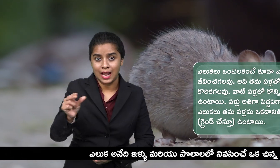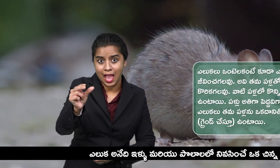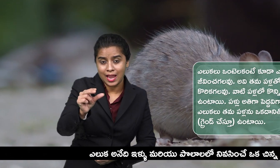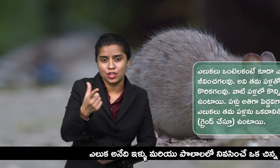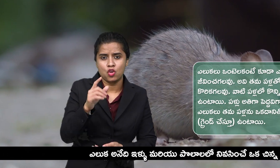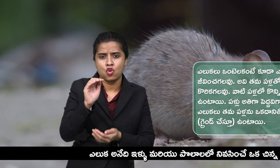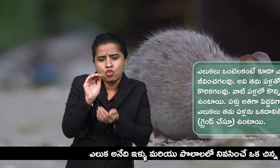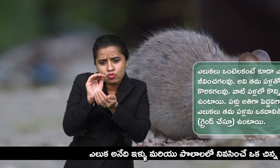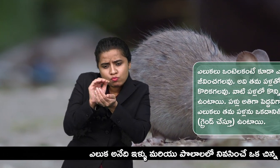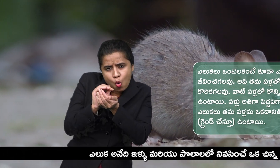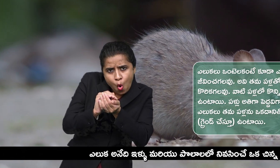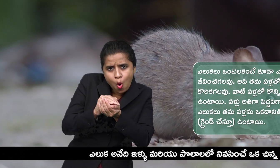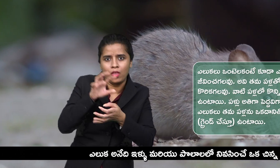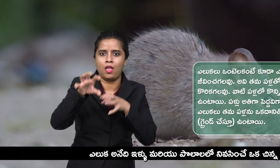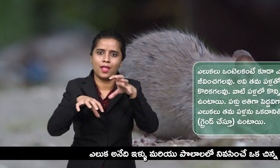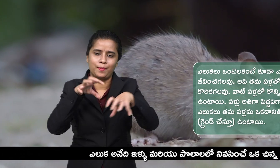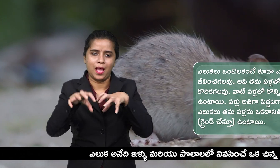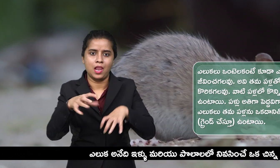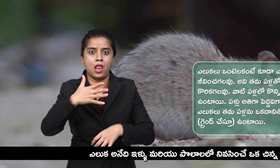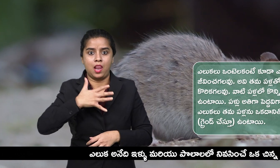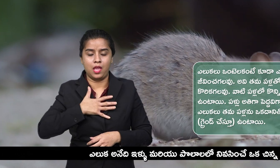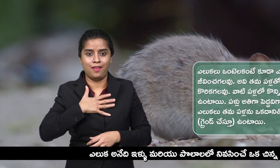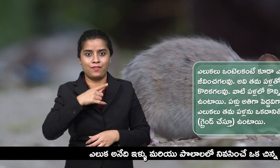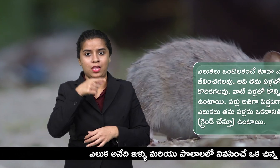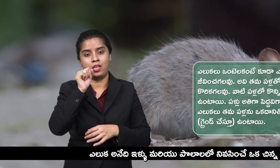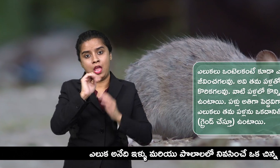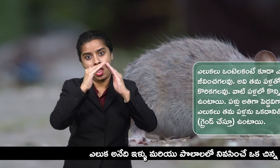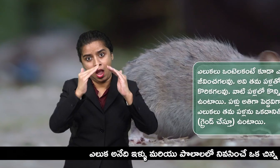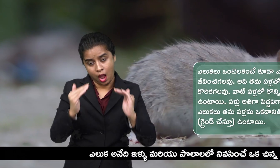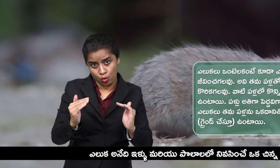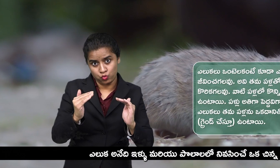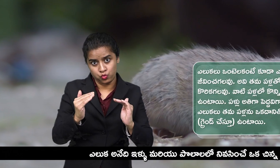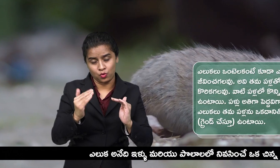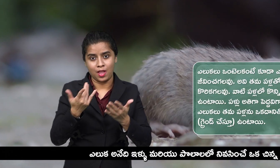ఎలుక అనేది ఇల్లు మరియు పొలాలలో నివసించే ఒక చిన్న జంతువు.